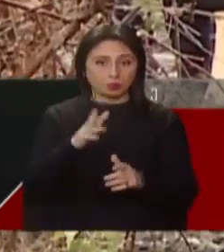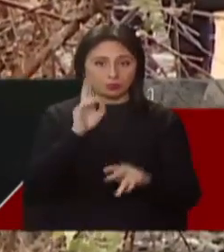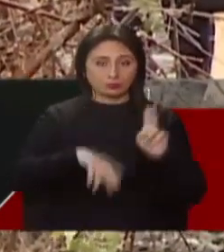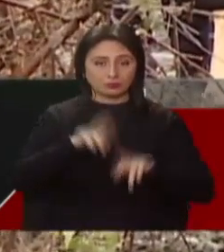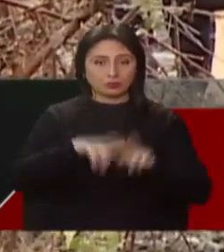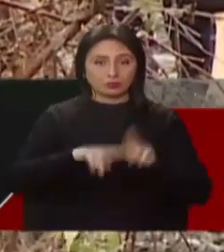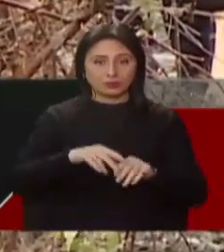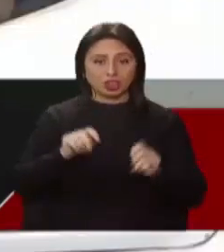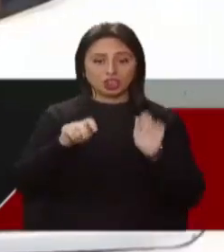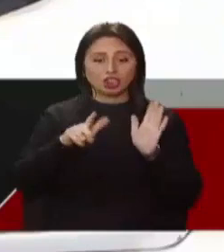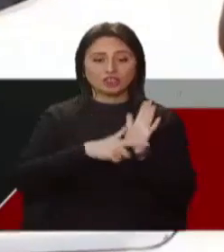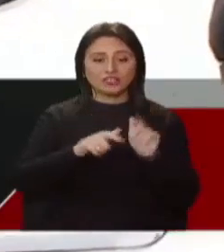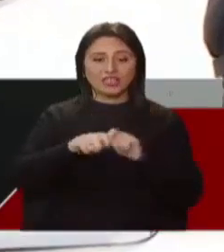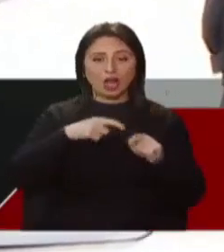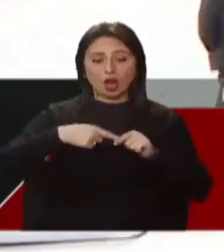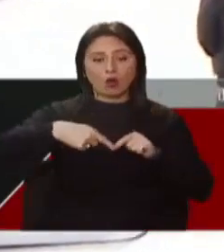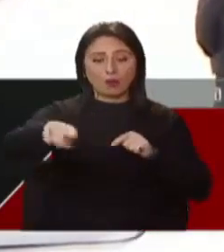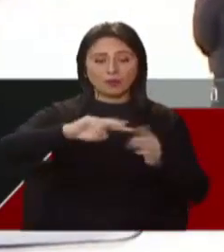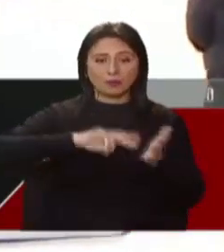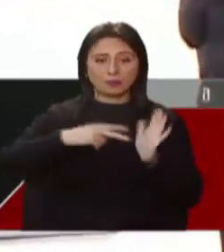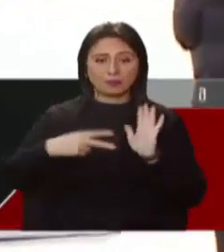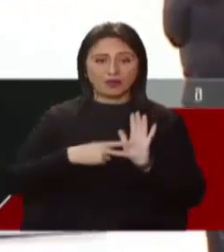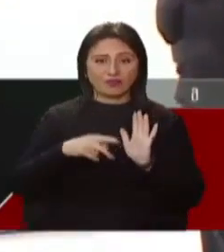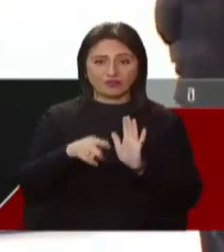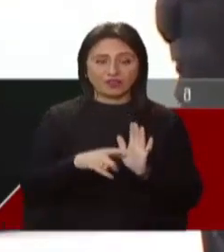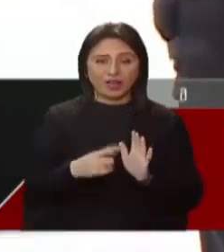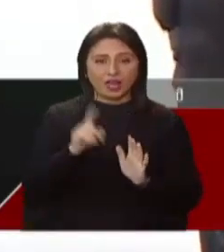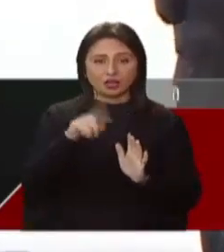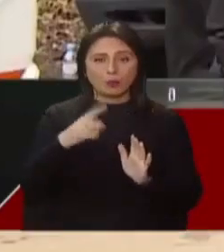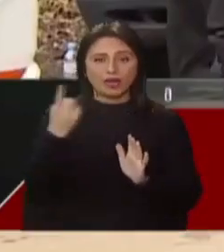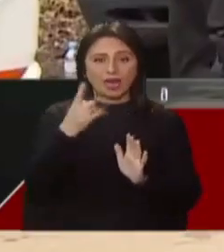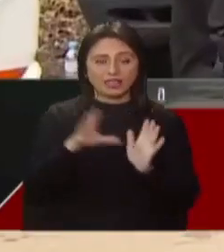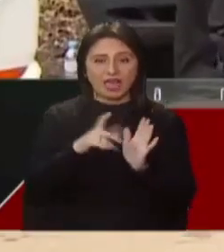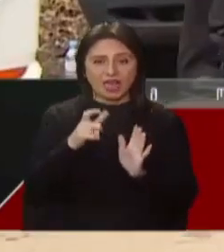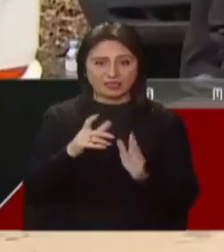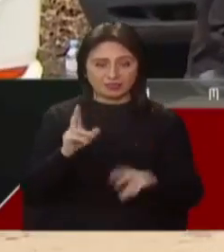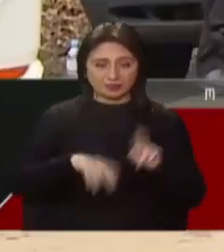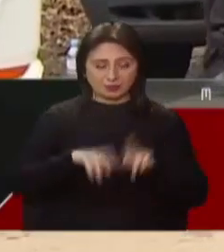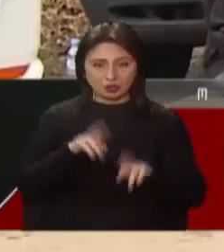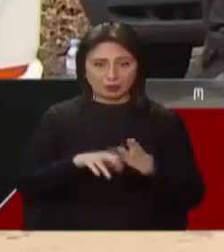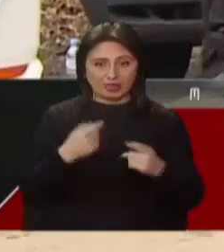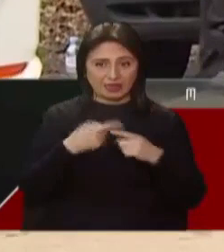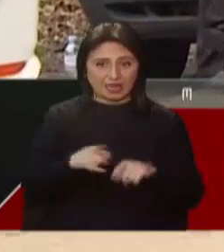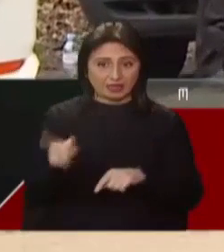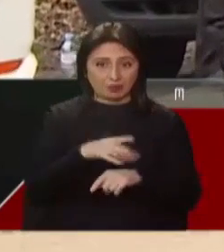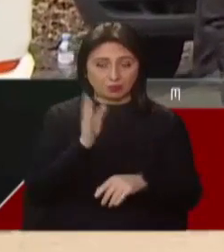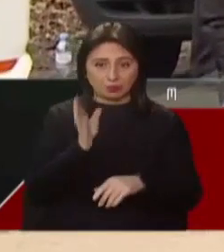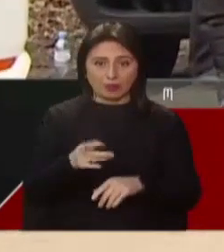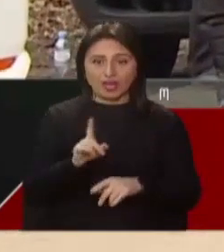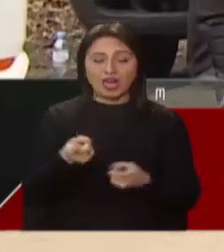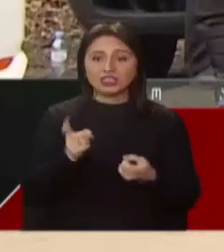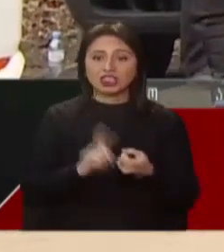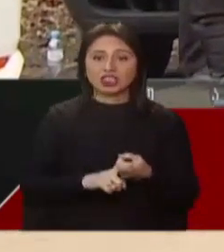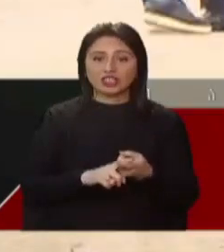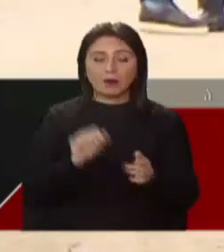აპირებენ სოფლიდან 7 კილომეტრის დაშორებით დაგეგმილი ლოპოტა 1 ჰესის მშენებლობაზე აღნიშნული ტექნიკის მიტანას. Რაც